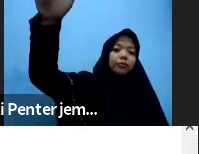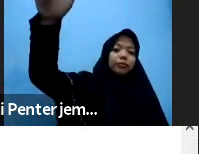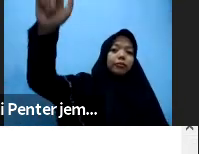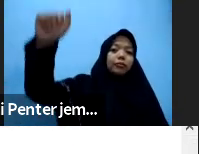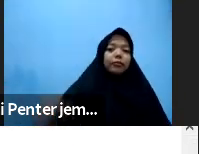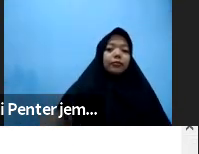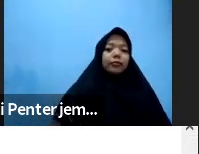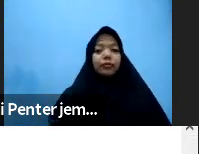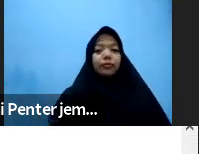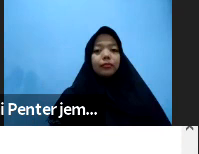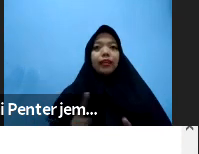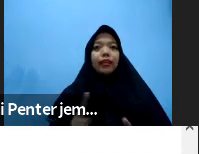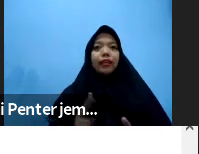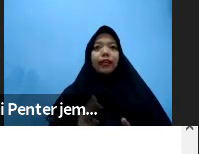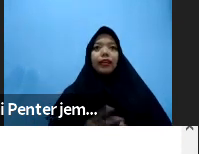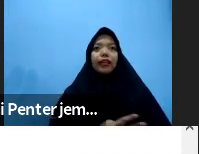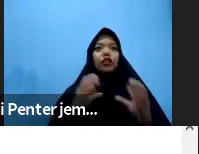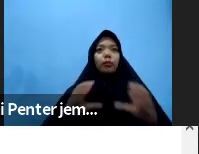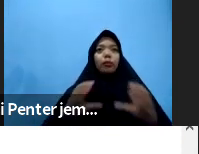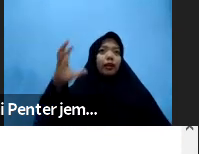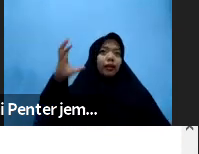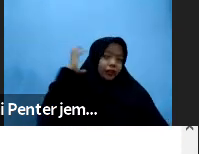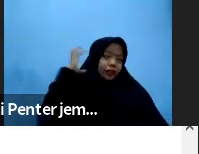Ayo kita dengarkan ya